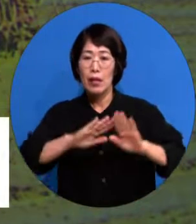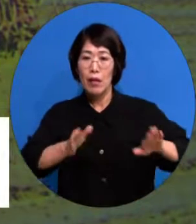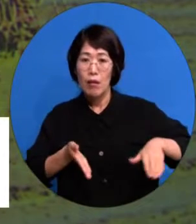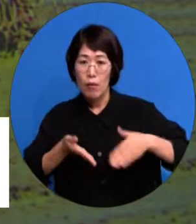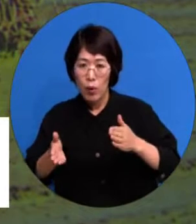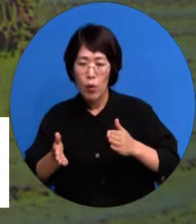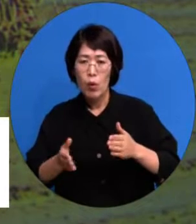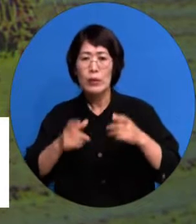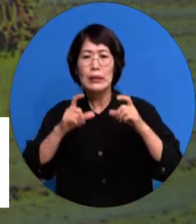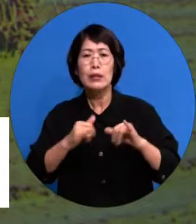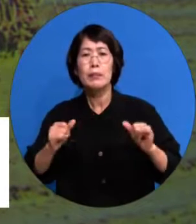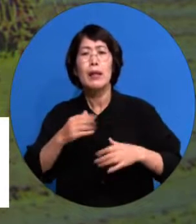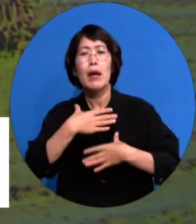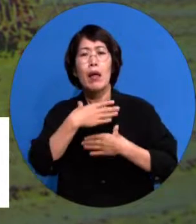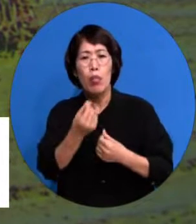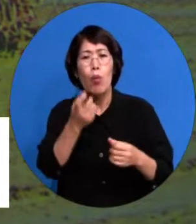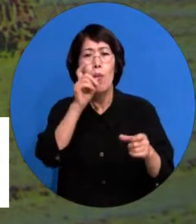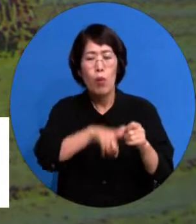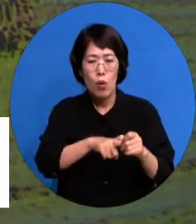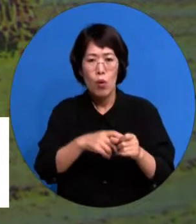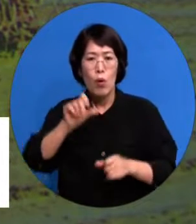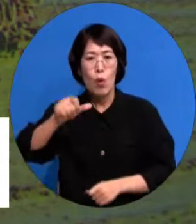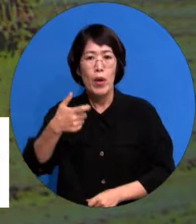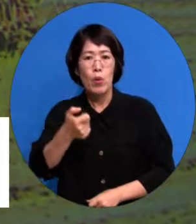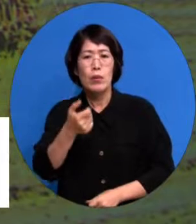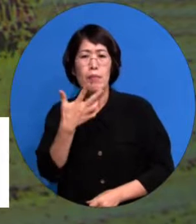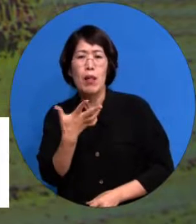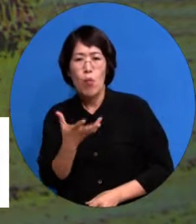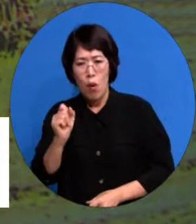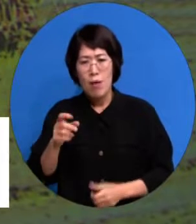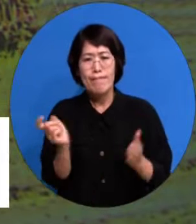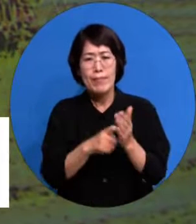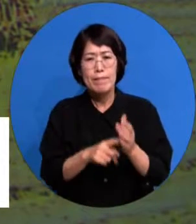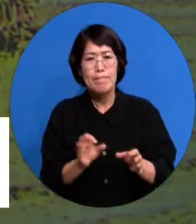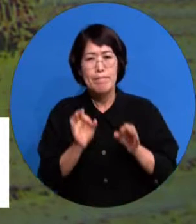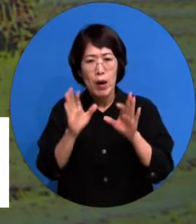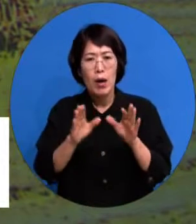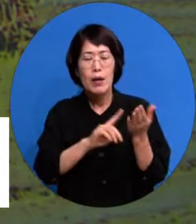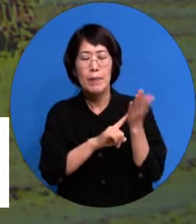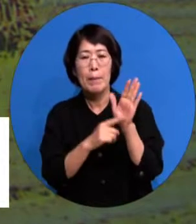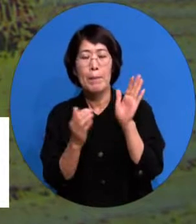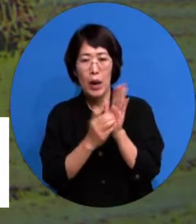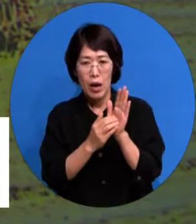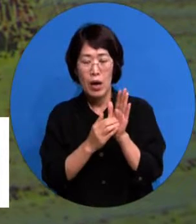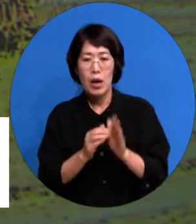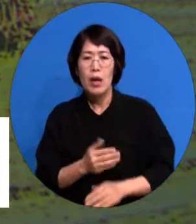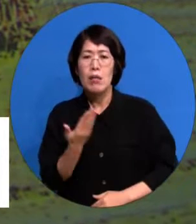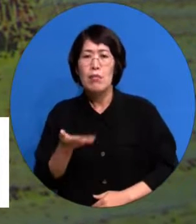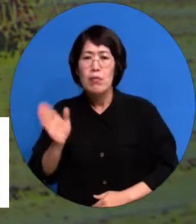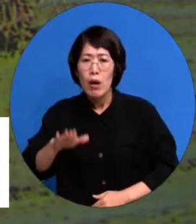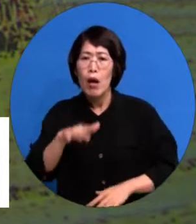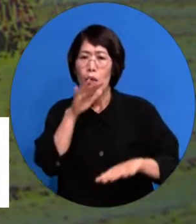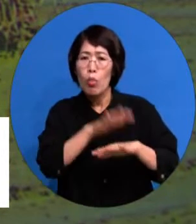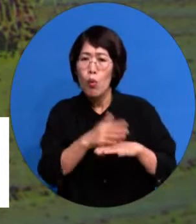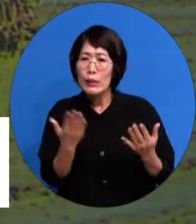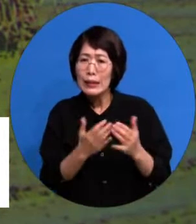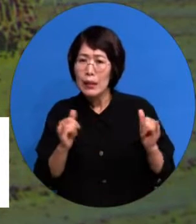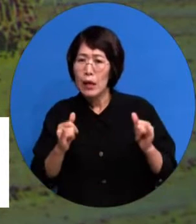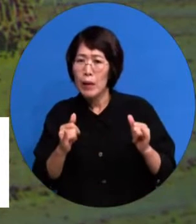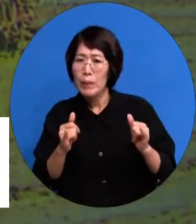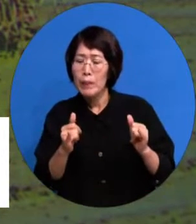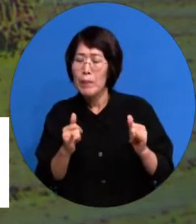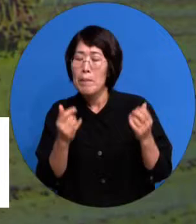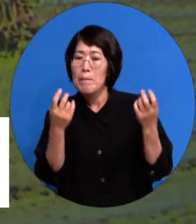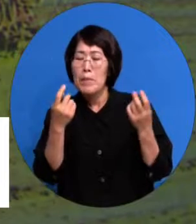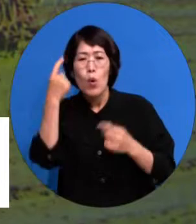전라남도가 민생 안정에 568억 원을 긴급 투입하겠다고 발표했습니다. 하지만 농업 분야 지원 대책을